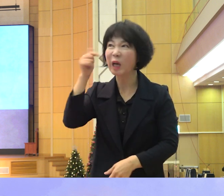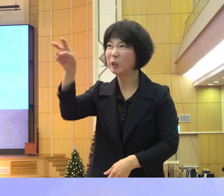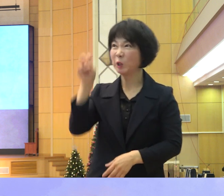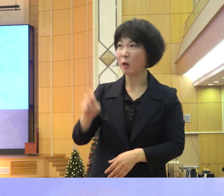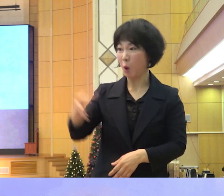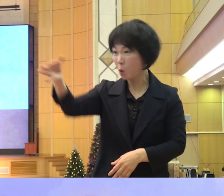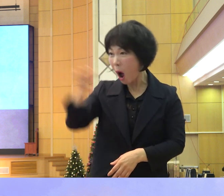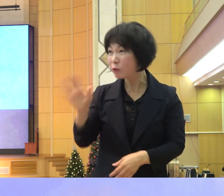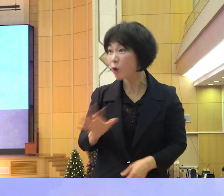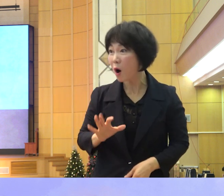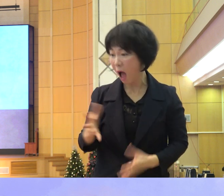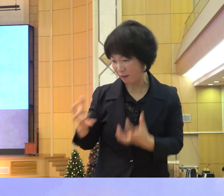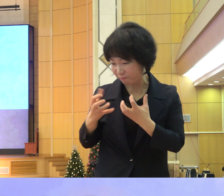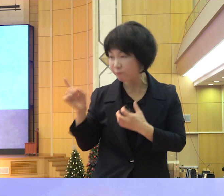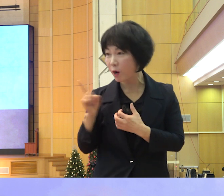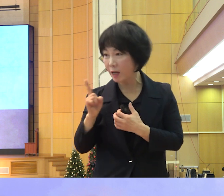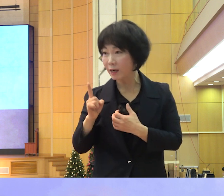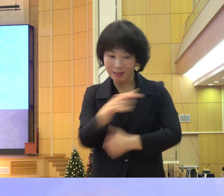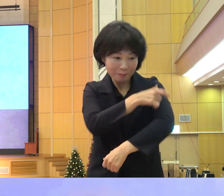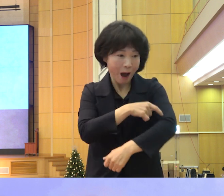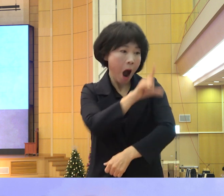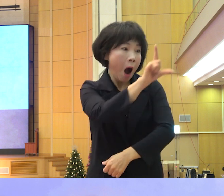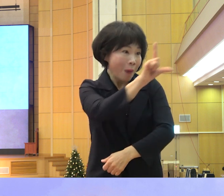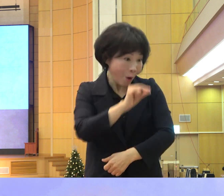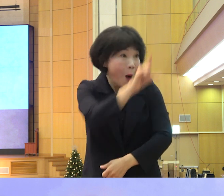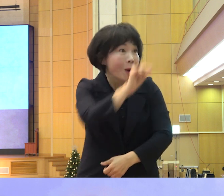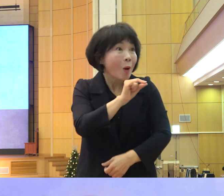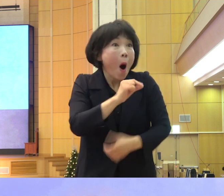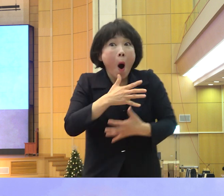그러니까 집사님이 그래 우리 집에 가서 같이 살자.